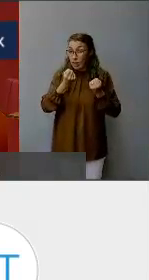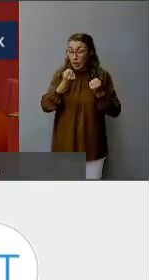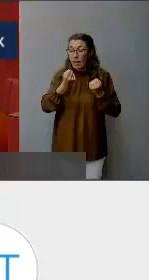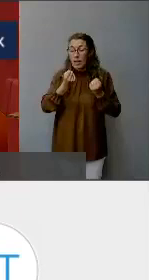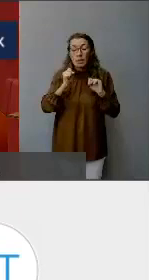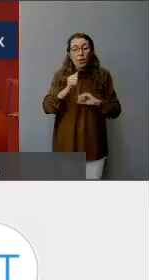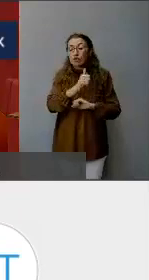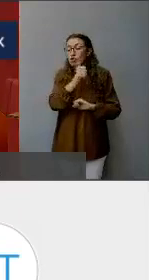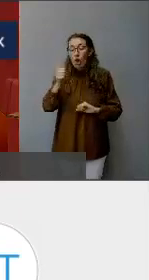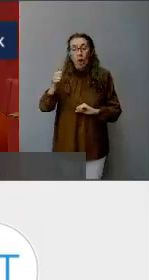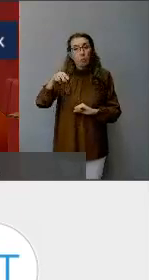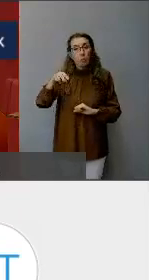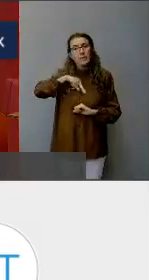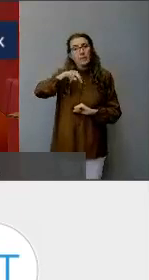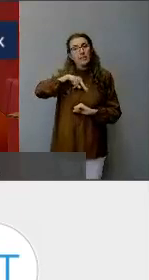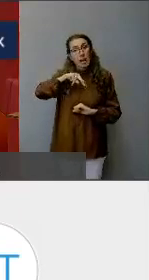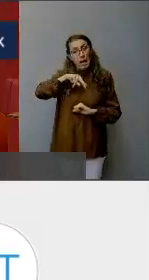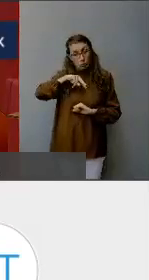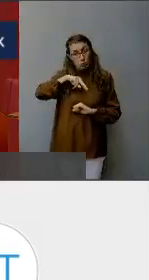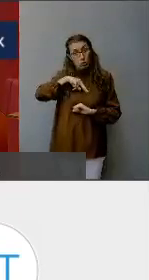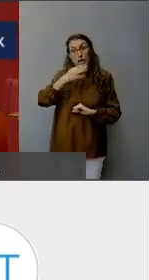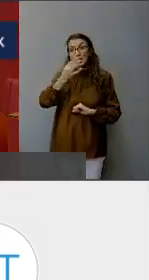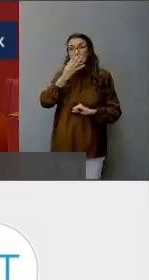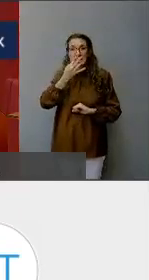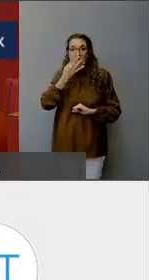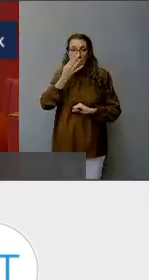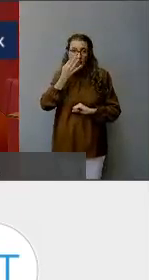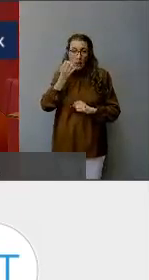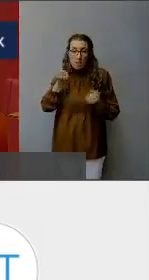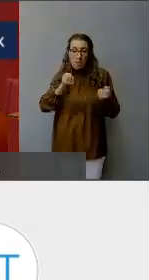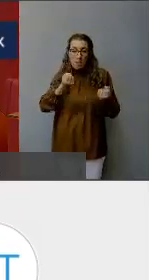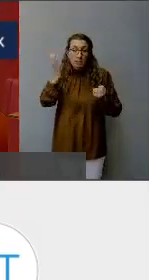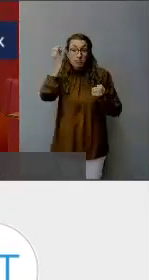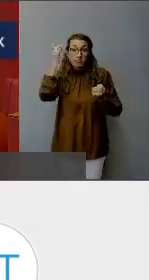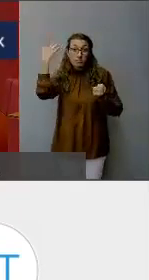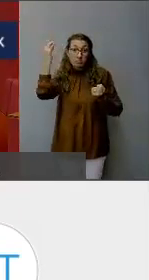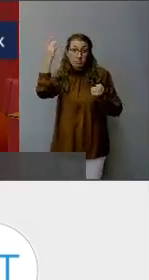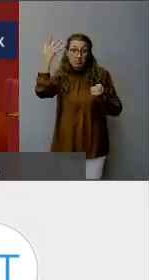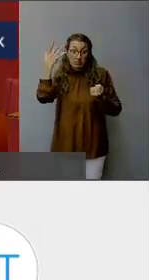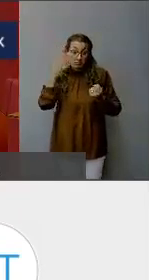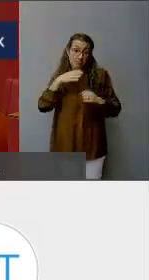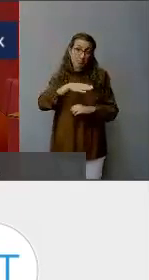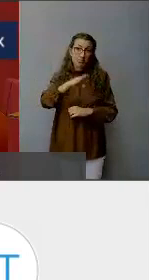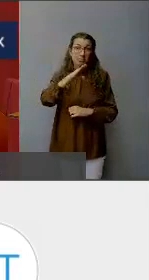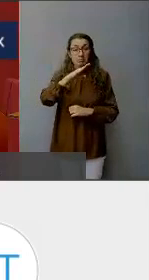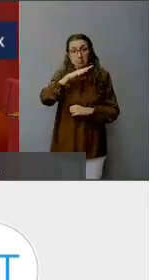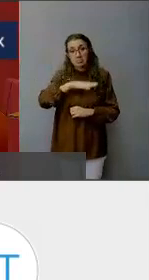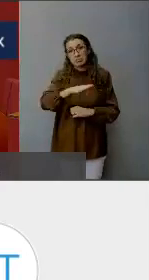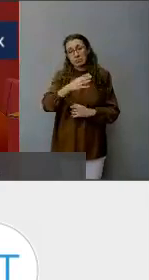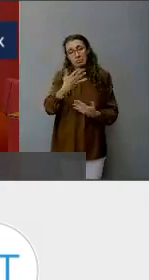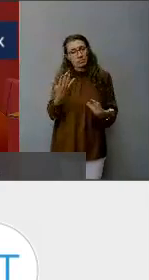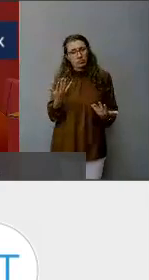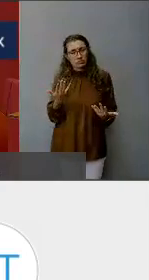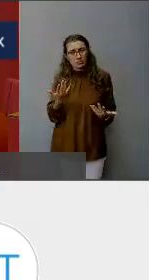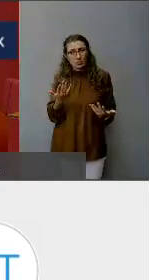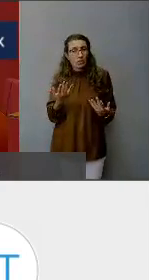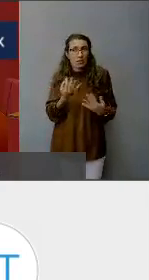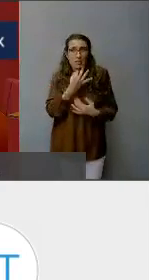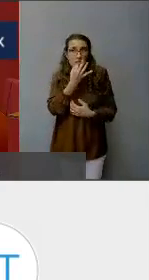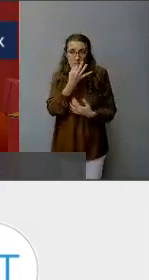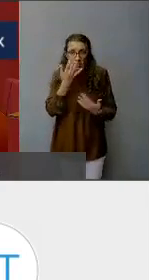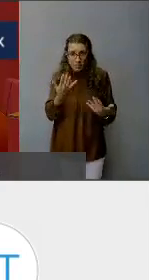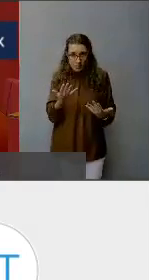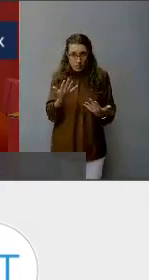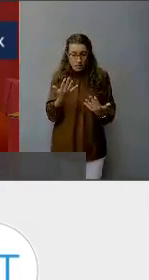e quindi di intensità ridotta non si dà atto nella sentenza che c'è nell'ambito dell'utenza non ci sono solo gli